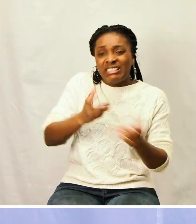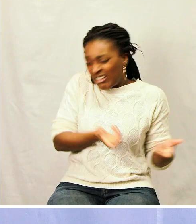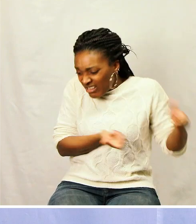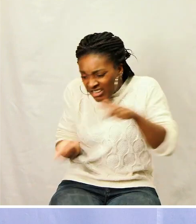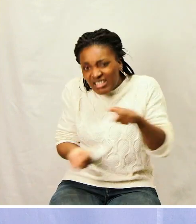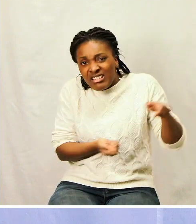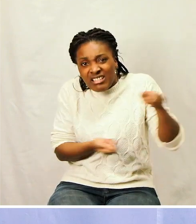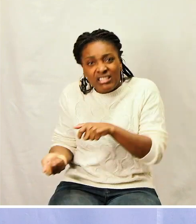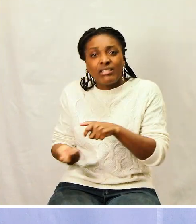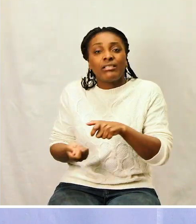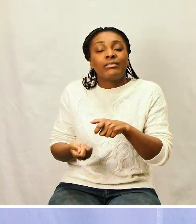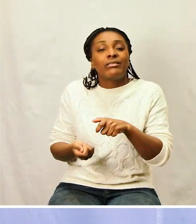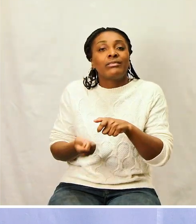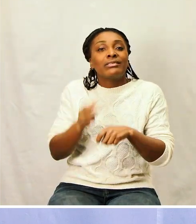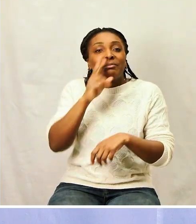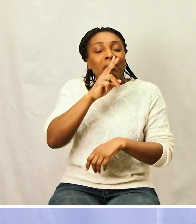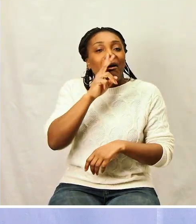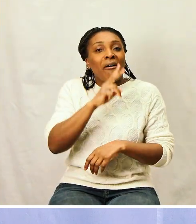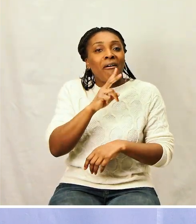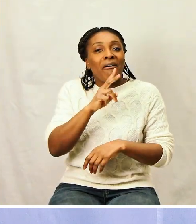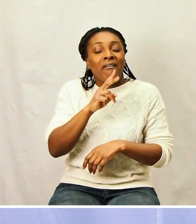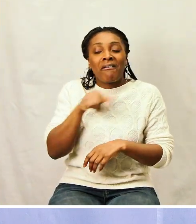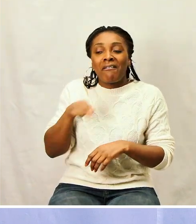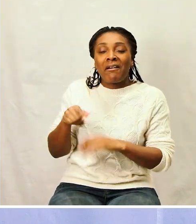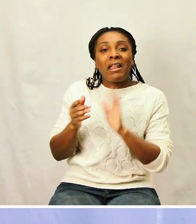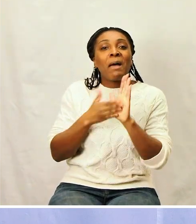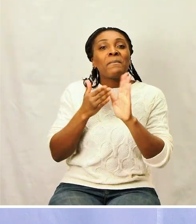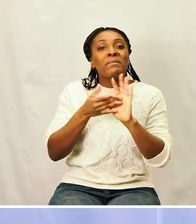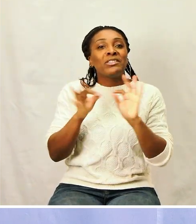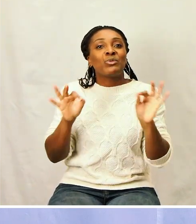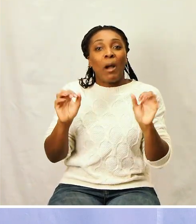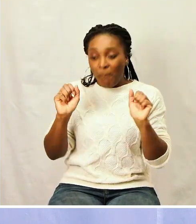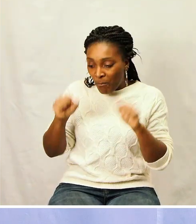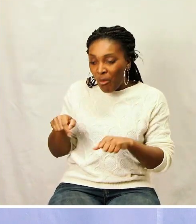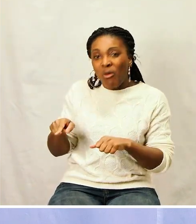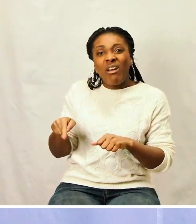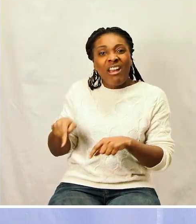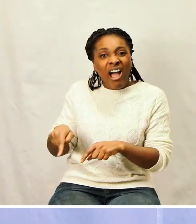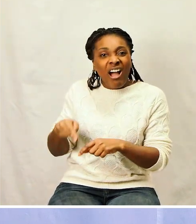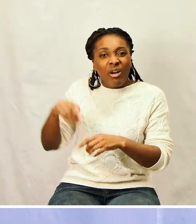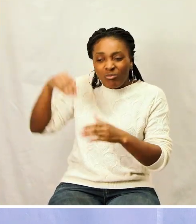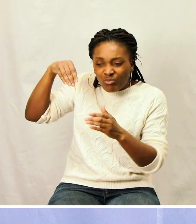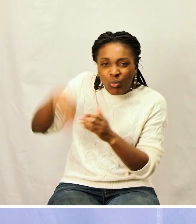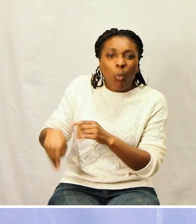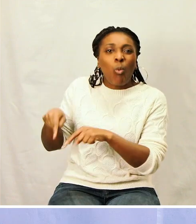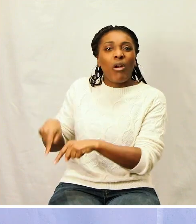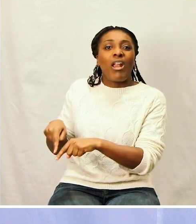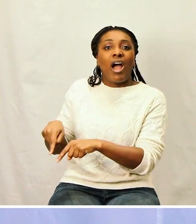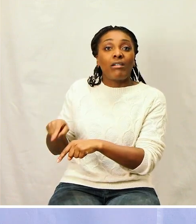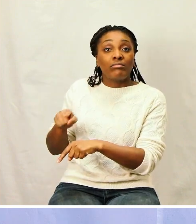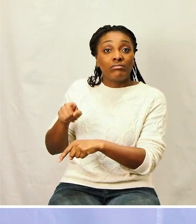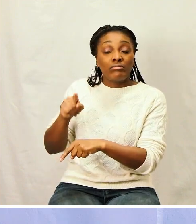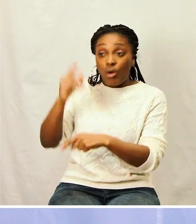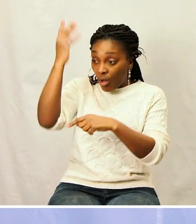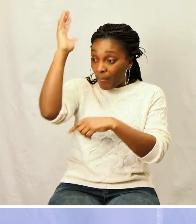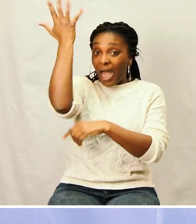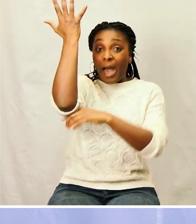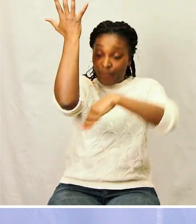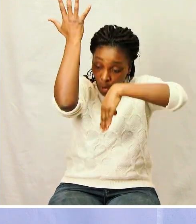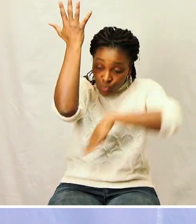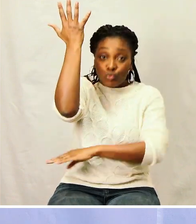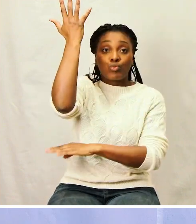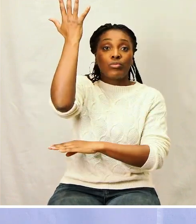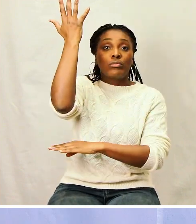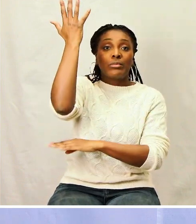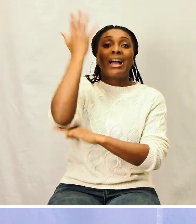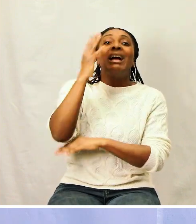nous nous montre cela comme ça en disant bah Jacob a enfoui là il aurait pu le mettre ailleurs non il a choisi de le mettre sous un terébint parce que